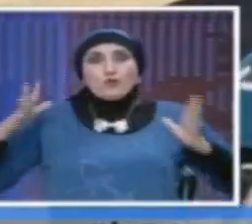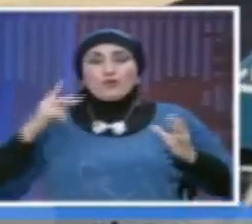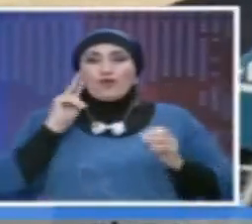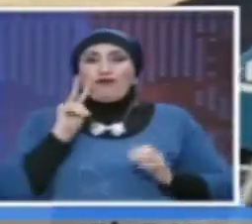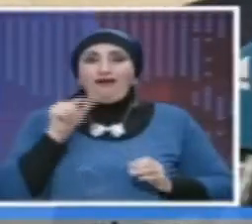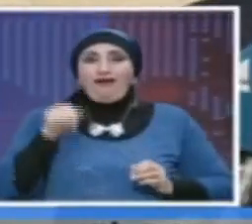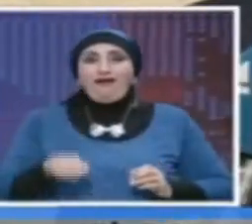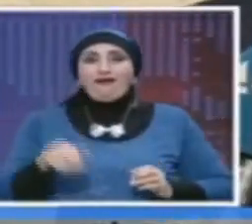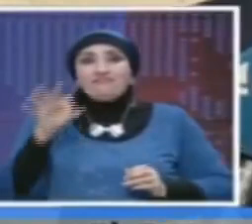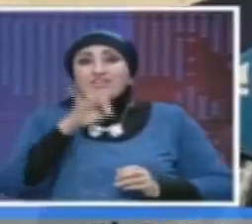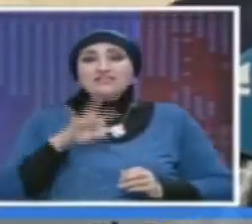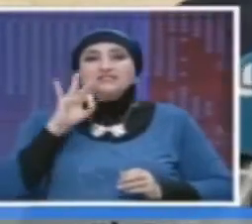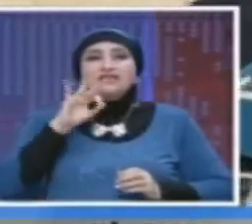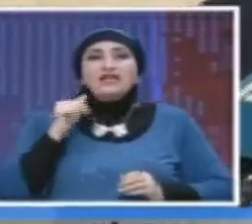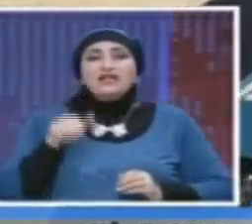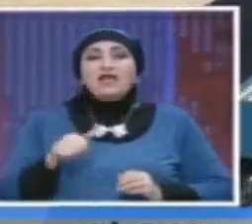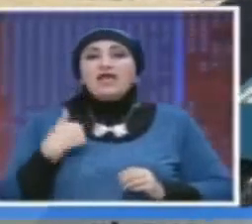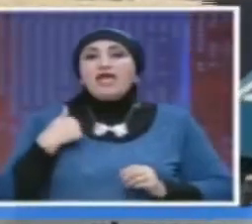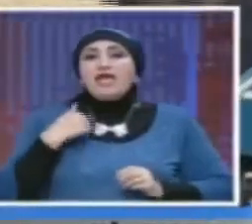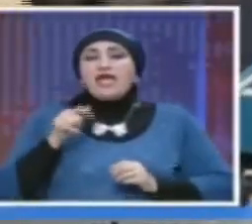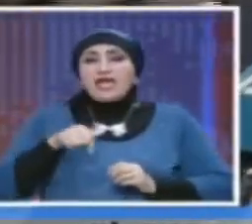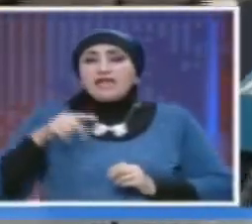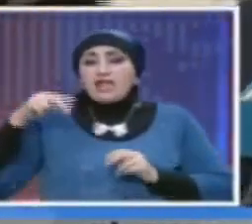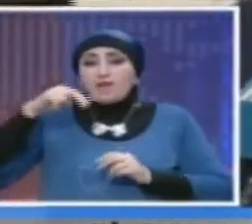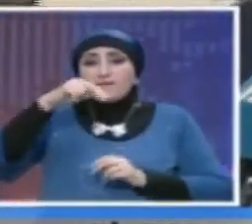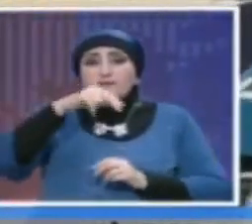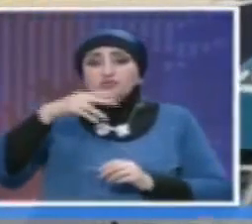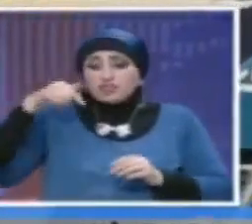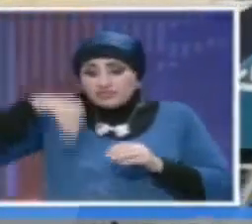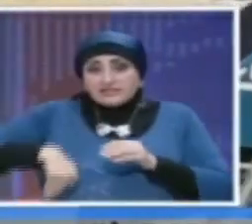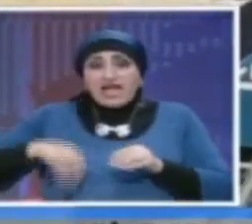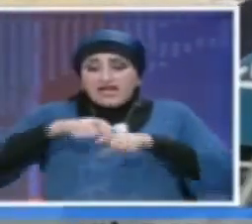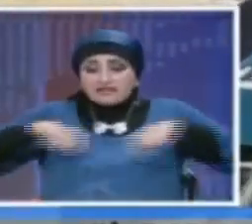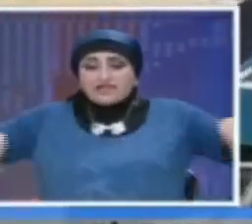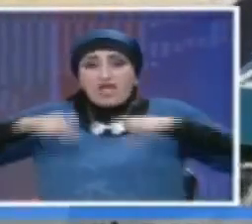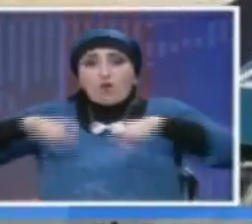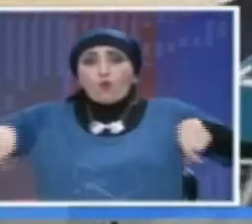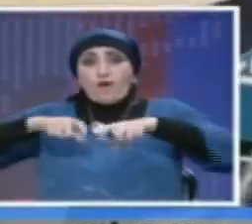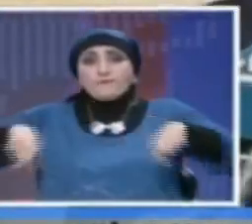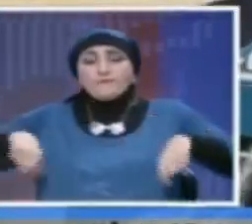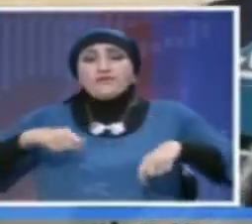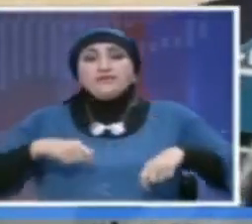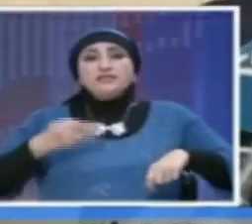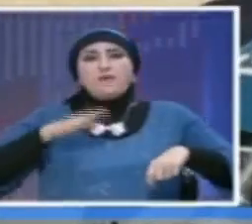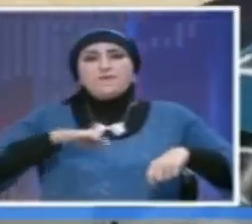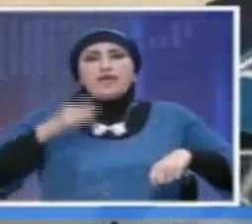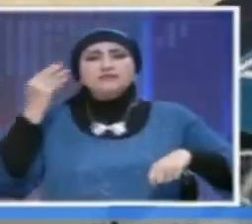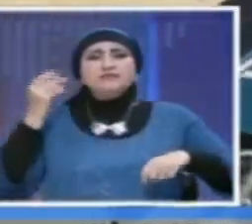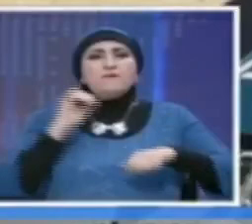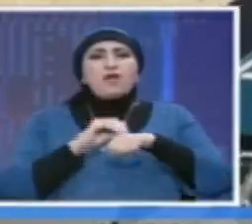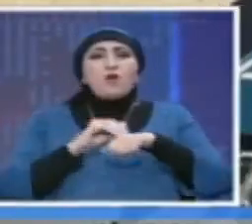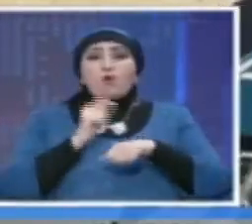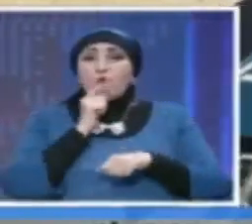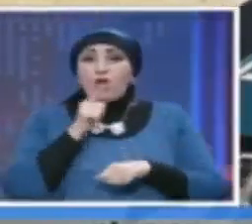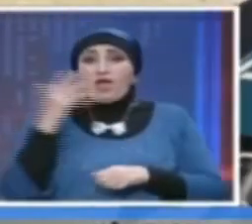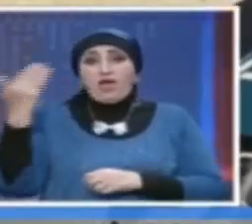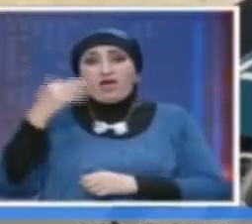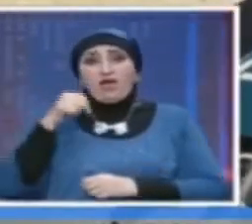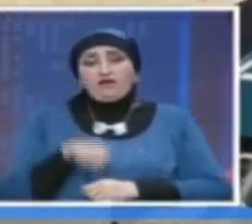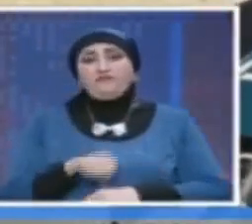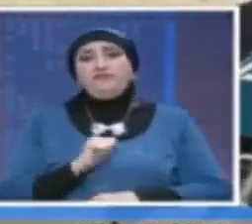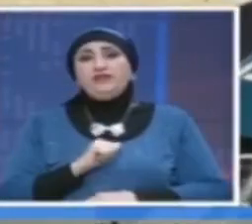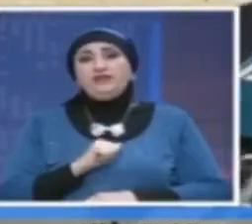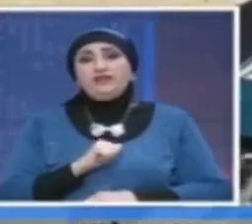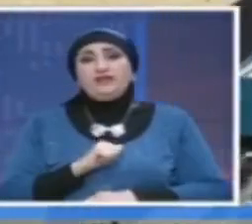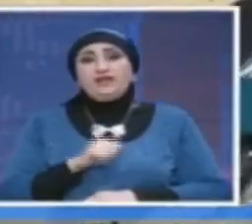لقينا 3 أبار فاتحين على بعض من تحت مجموعة كبيرة من التوابيت. ده الكشف اللي كان شرفنا بحضوره